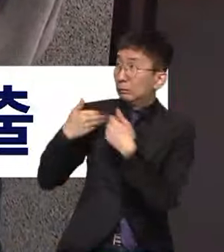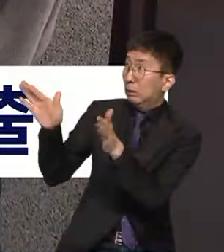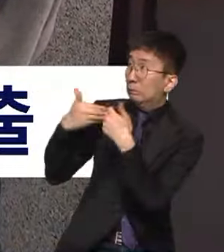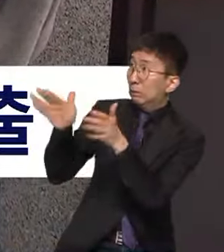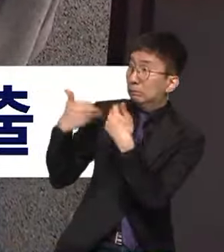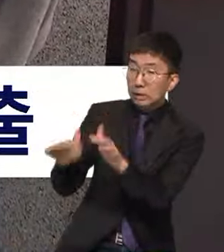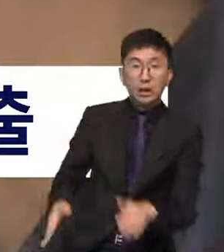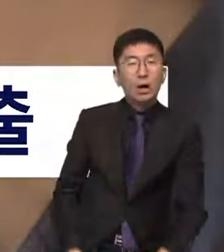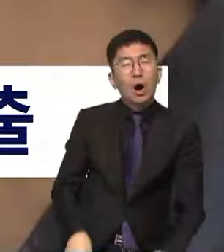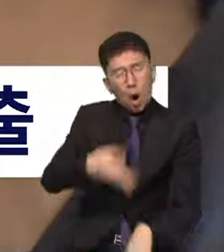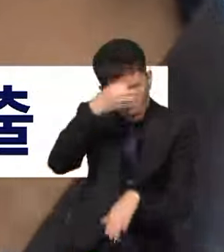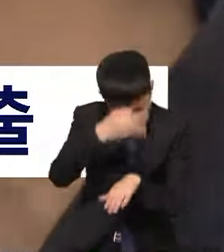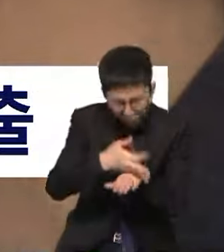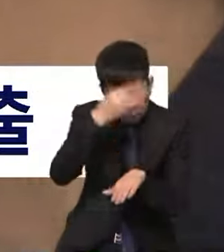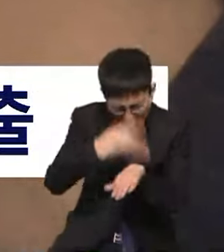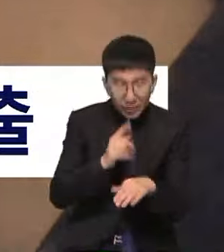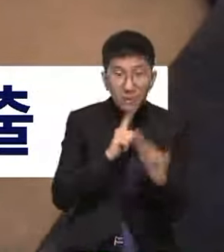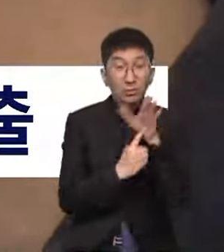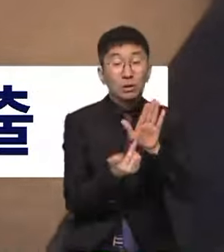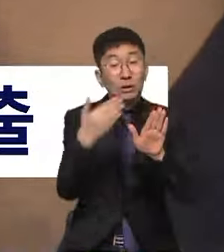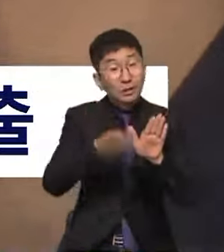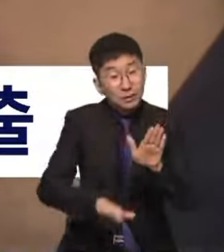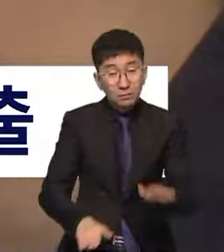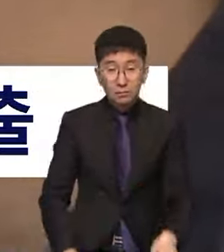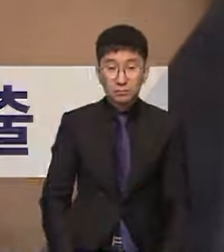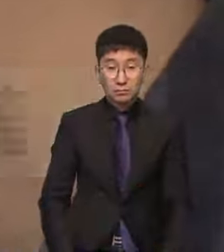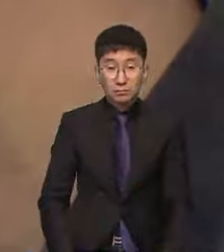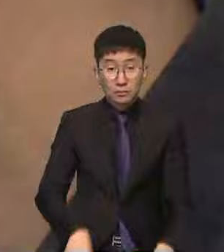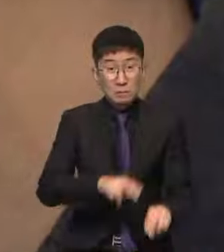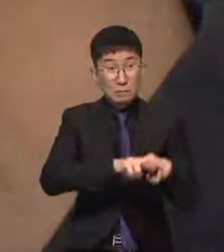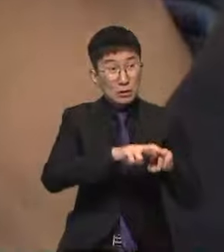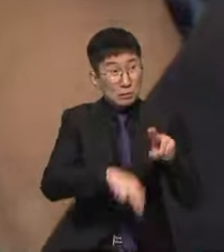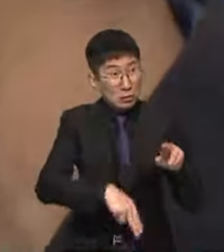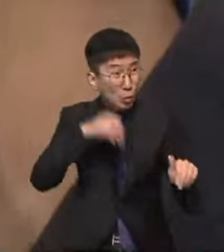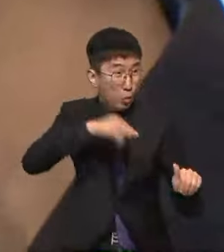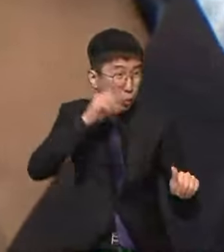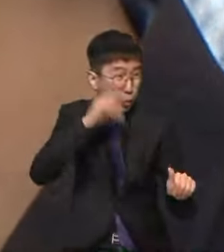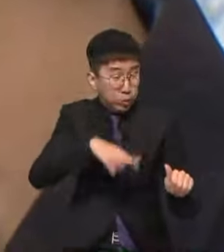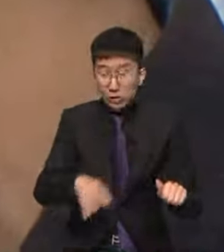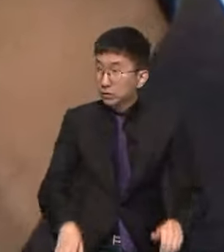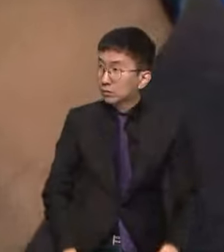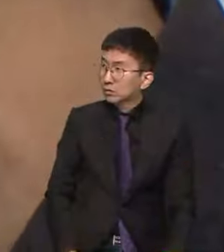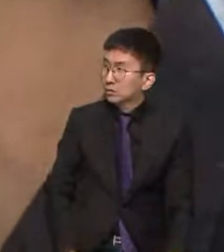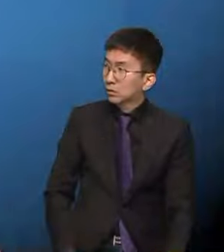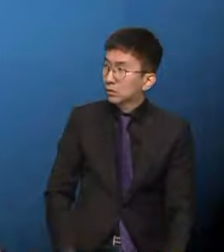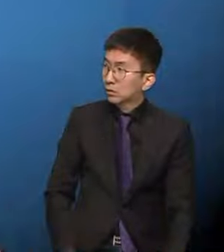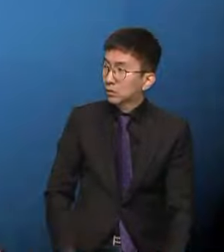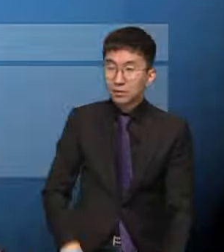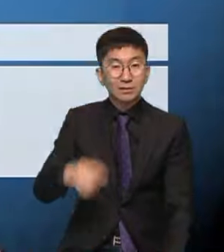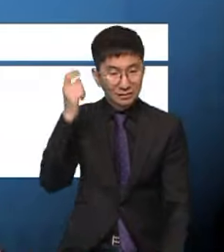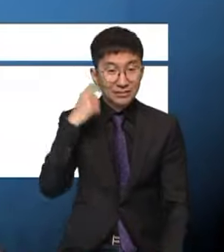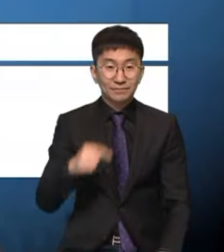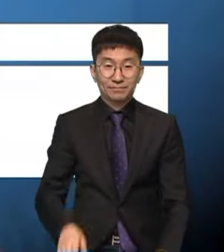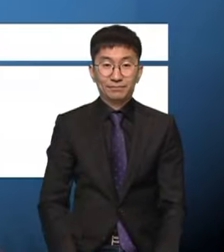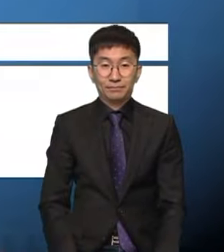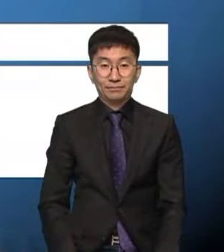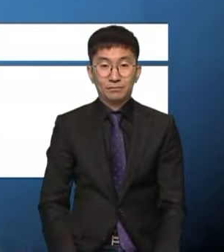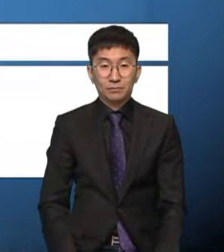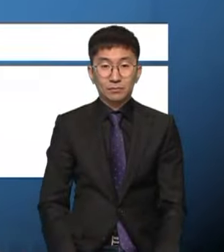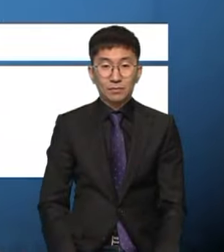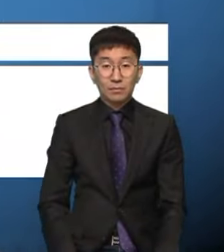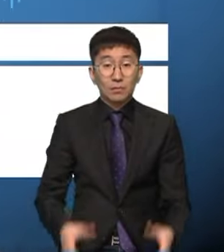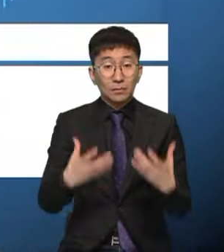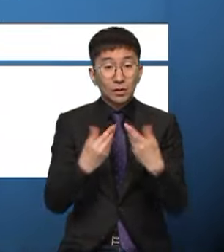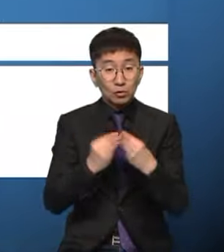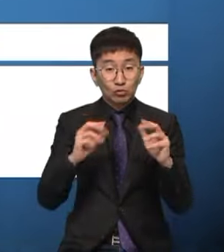거듭 사과하고 고개를 숙였지만 비대위원 사퇴 목소리가 출구 전략으로 제기됐습니다. 공천에 도전하게 되면